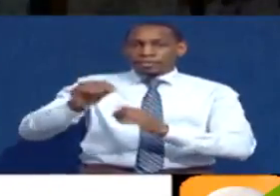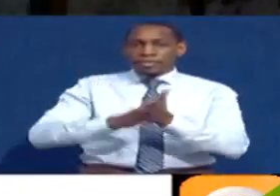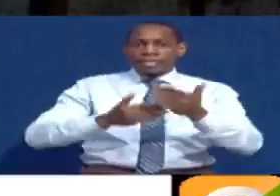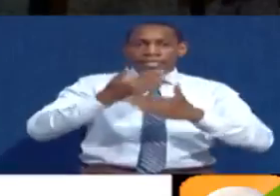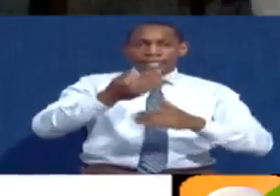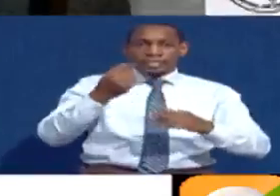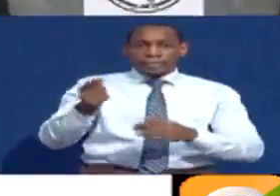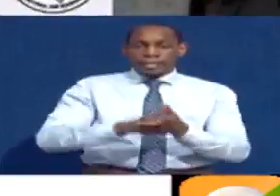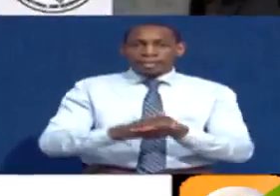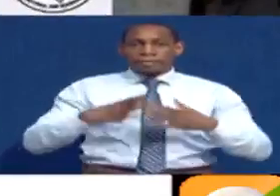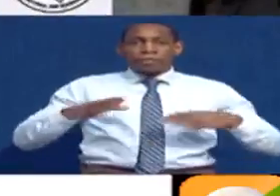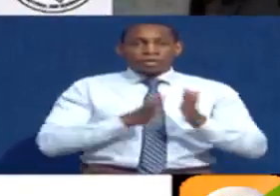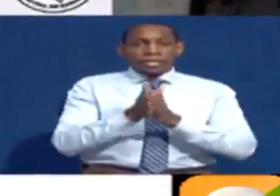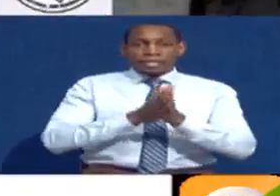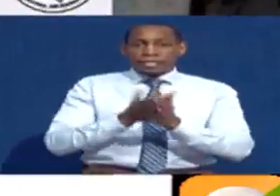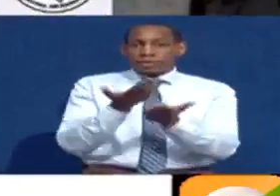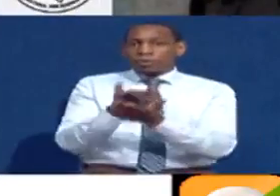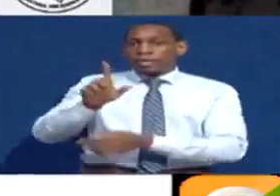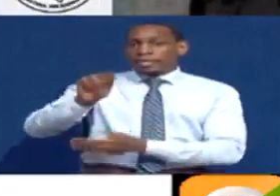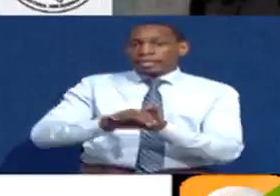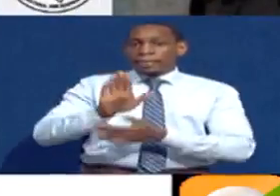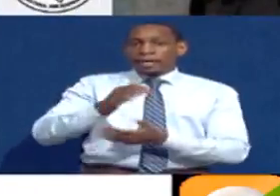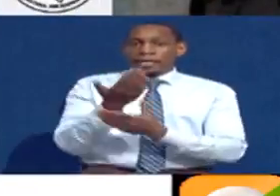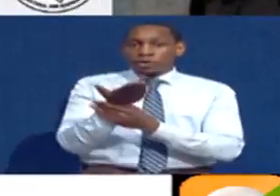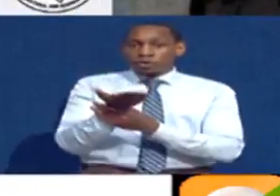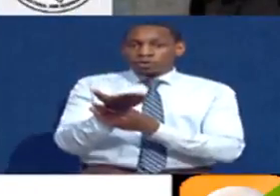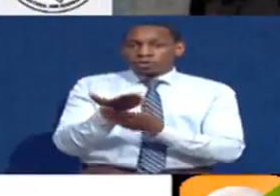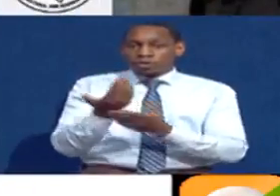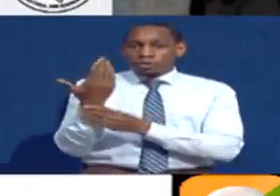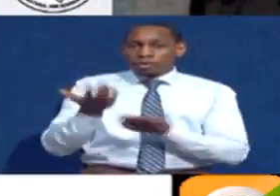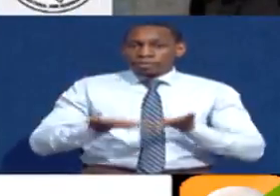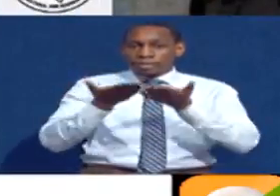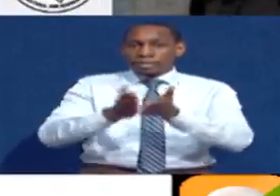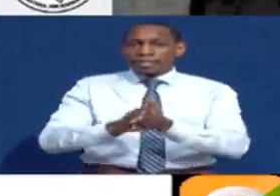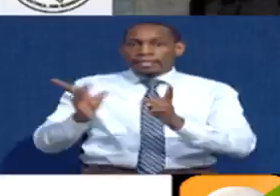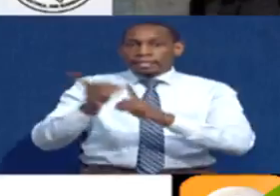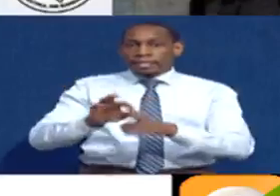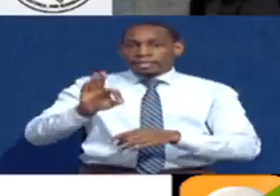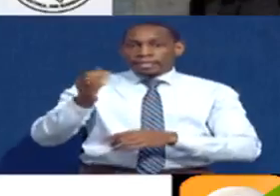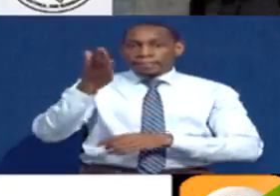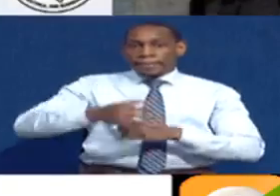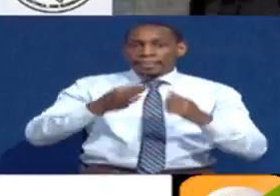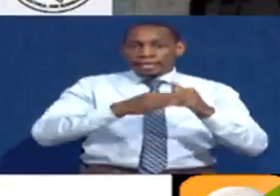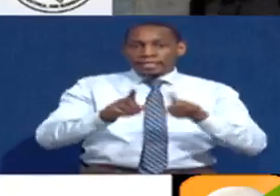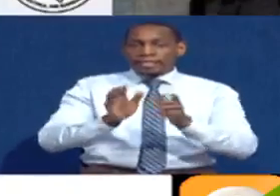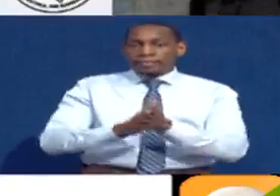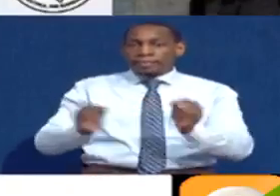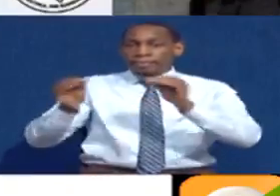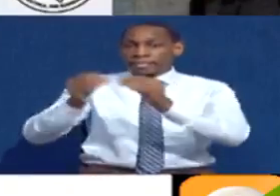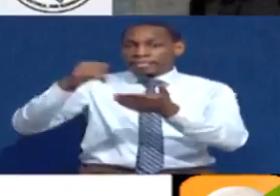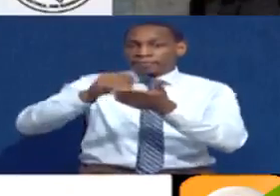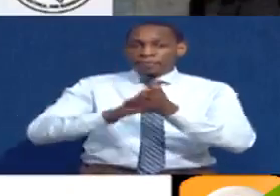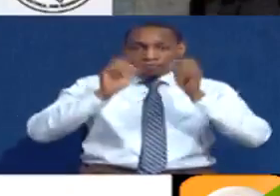ari ya kuwasilisha maombi ya zabuni wakitakiwa kutuma stakabadhi zao kufikia tarehe 13 mwezi Agosti na kuhudhuria